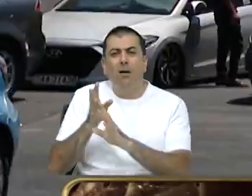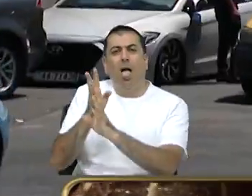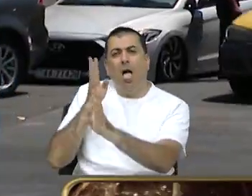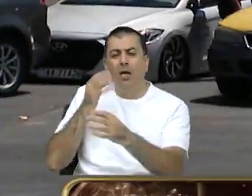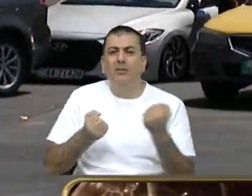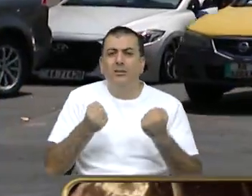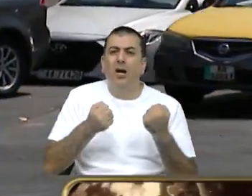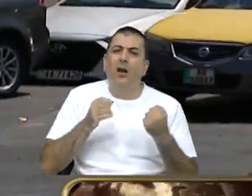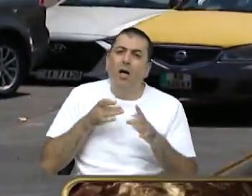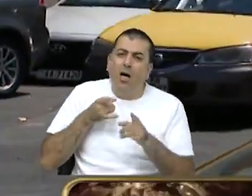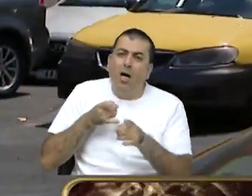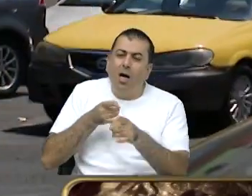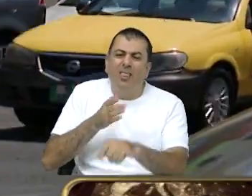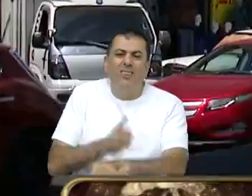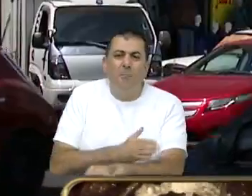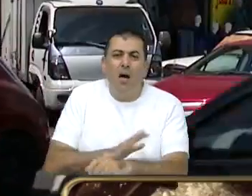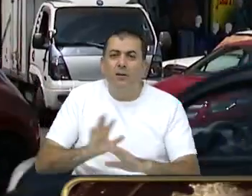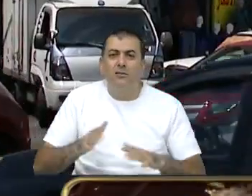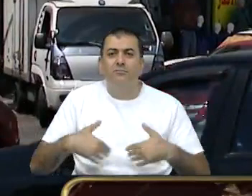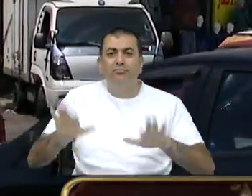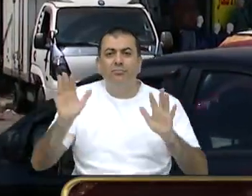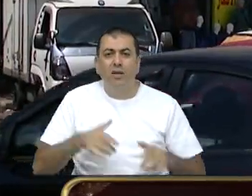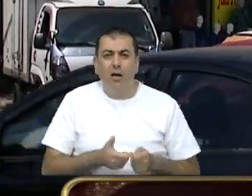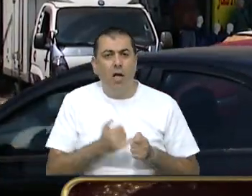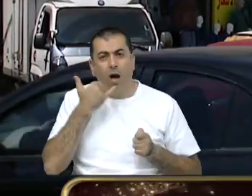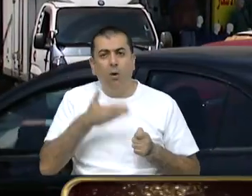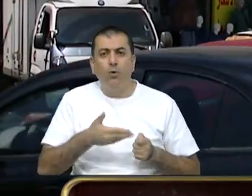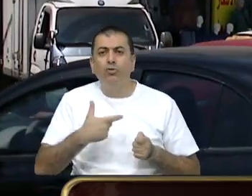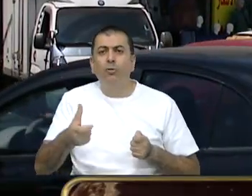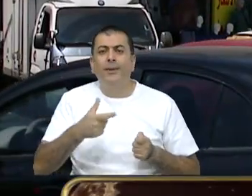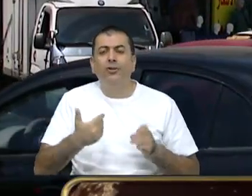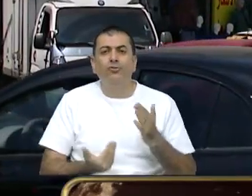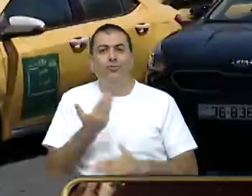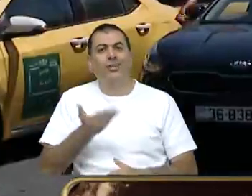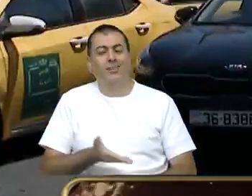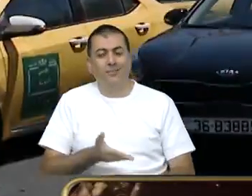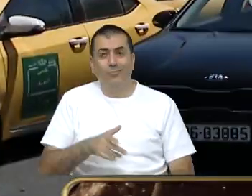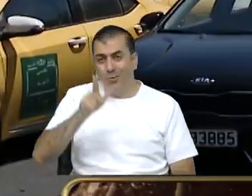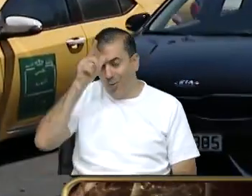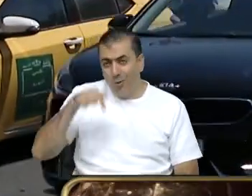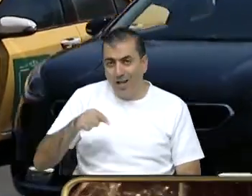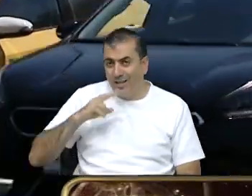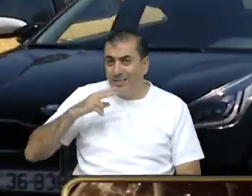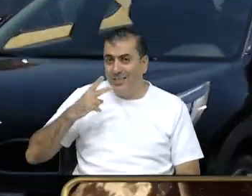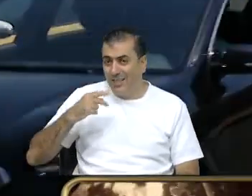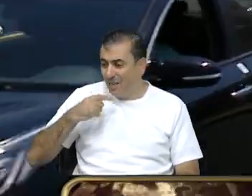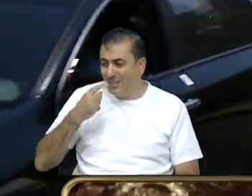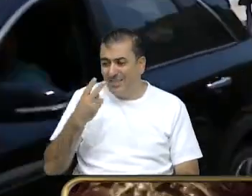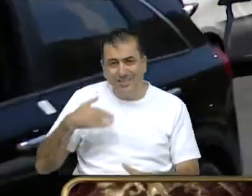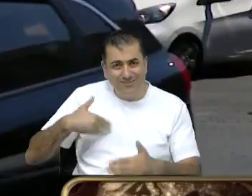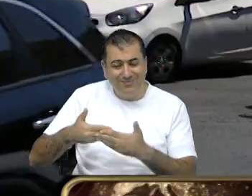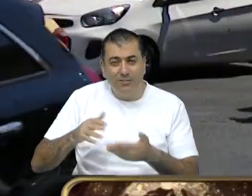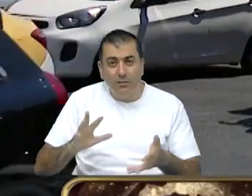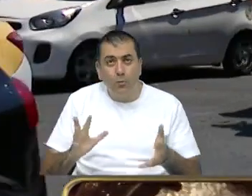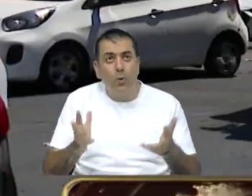هذا وتشهد عمليات الدفع الالكترونيه في الاردن تطورا كبير خلال الفتره الاخيره في ظل تراجع